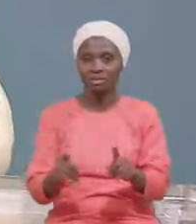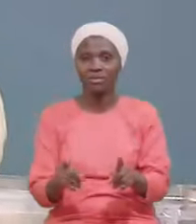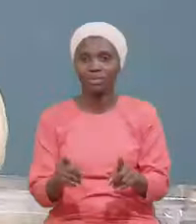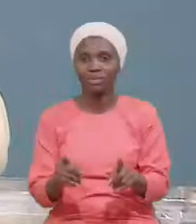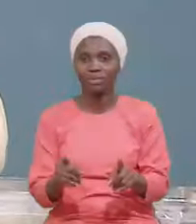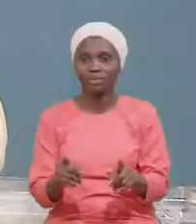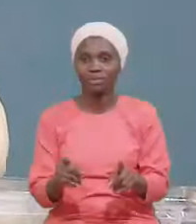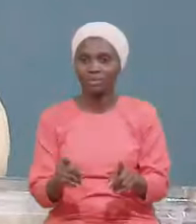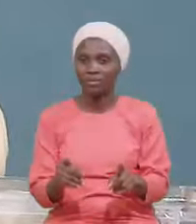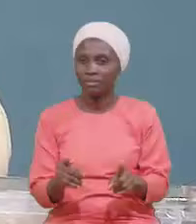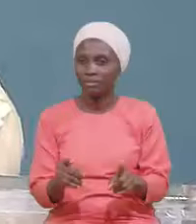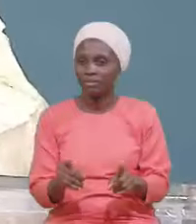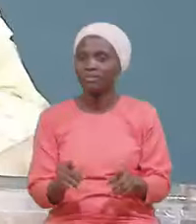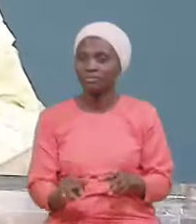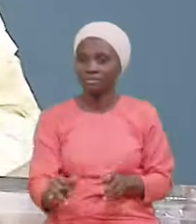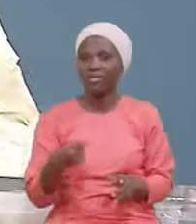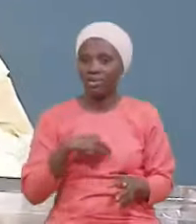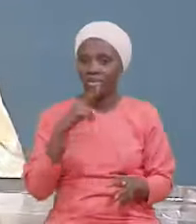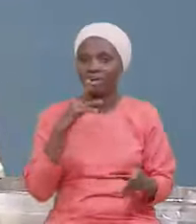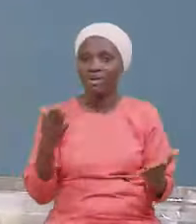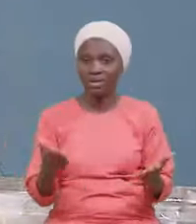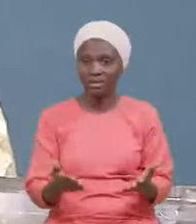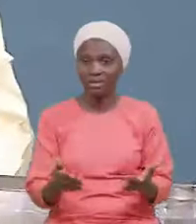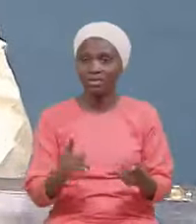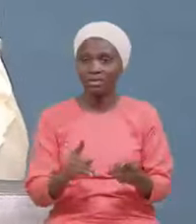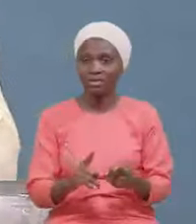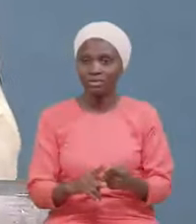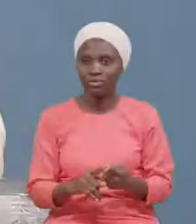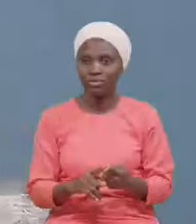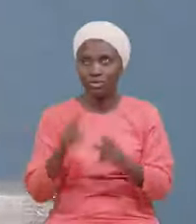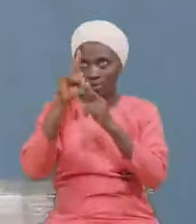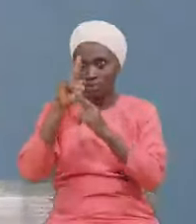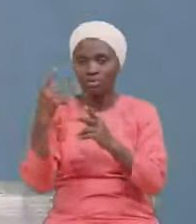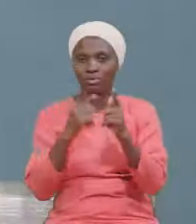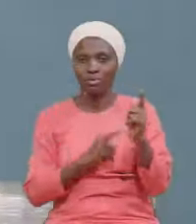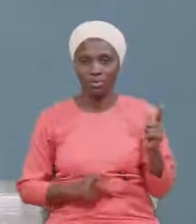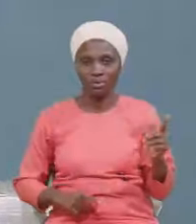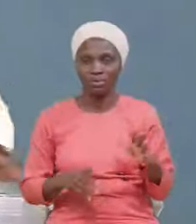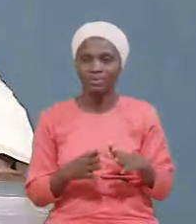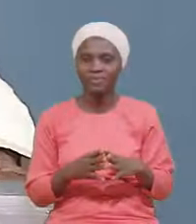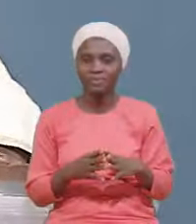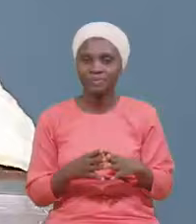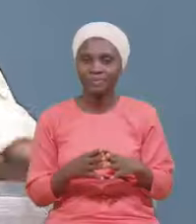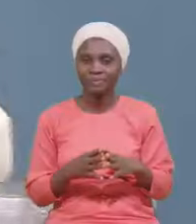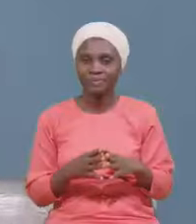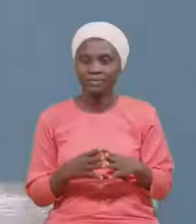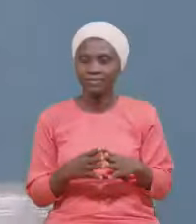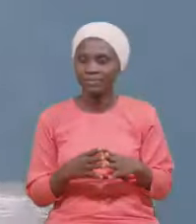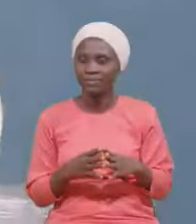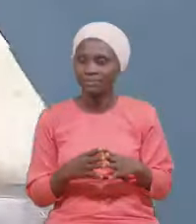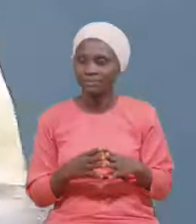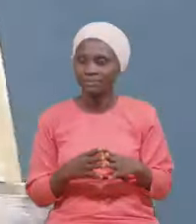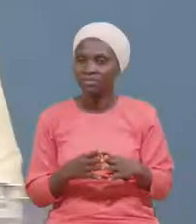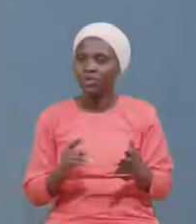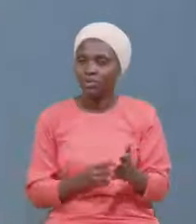స్థలాన్ని చూచి ఉండలేకపోవచ్చు. We are here to honor the Lord. అయినప్పటికీ ప్రభువును ఘనపరచడానికి మనం ఇక్కడ ఉన్నాం. Once